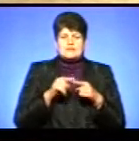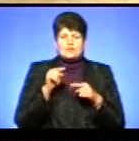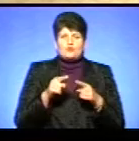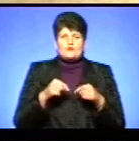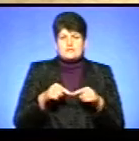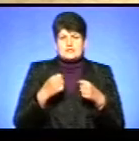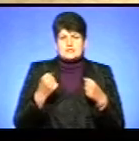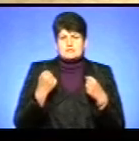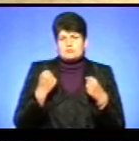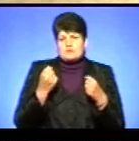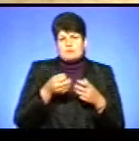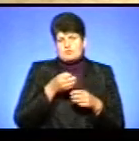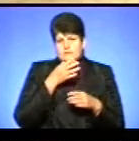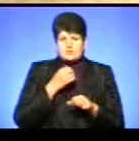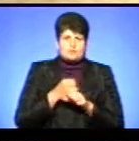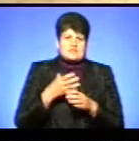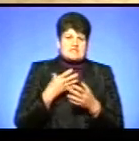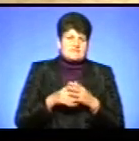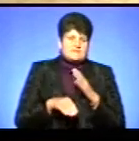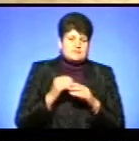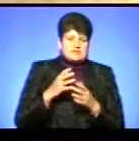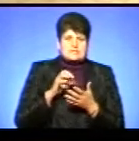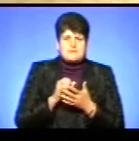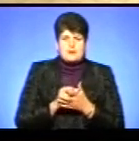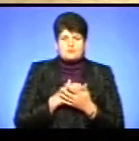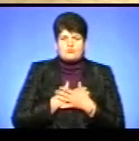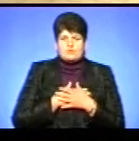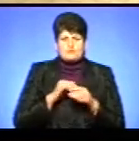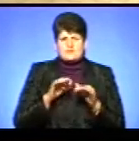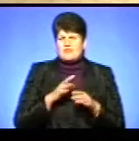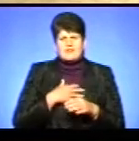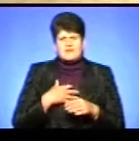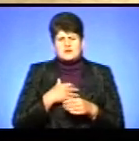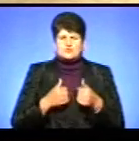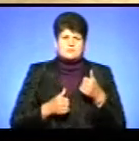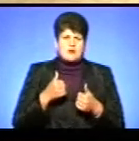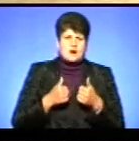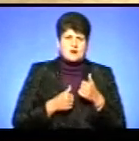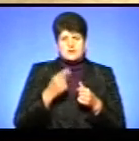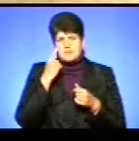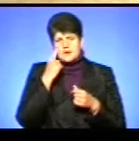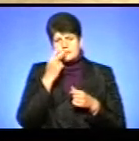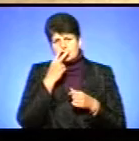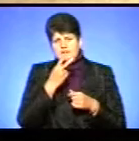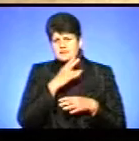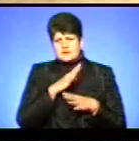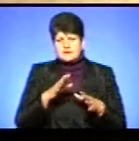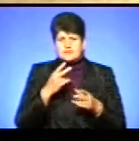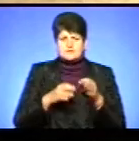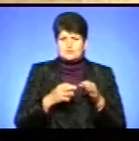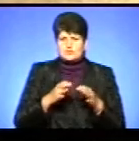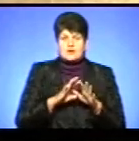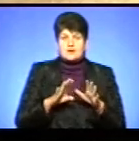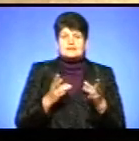їм зараз подобається. Вони зробили свій вибір, тобто вони займаються любимою справою. Неважно, це змагання, ставлять бали, дивляться на тебе суддя чи ні.